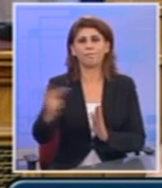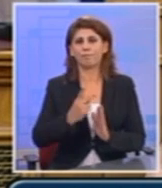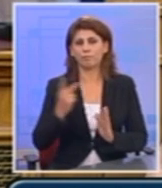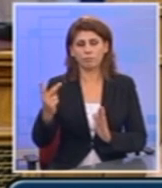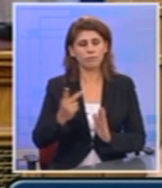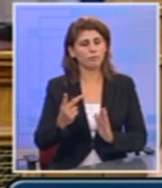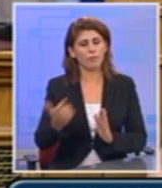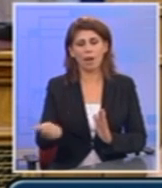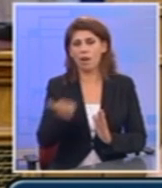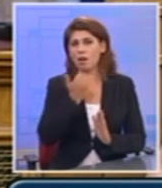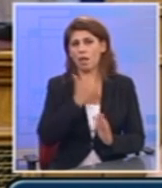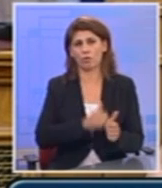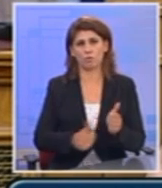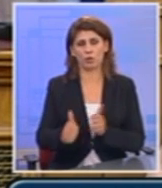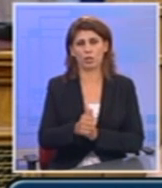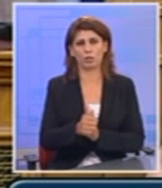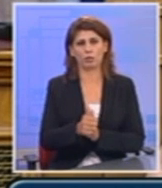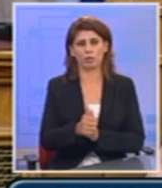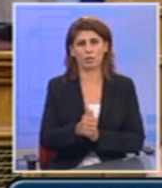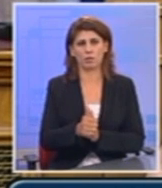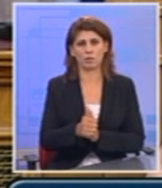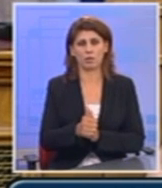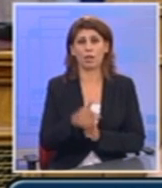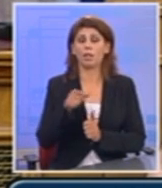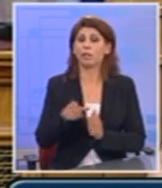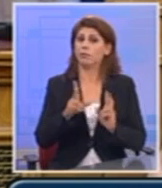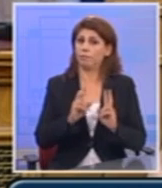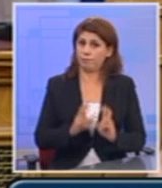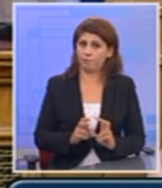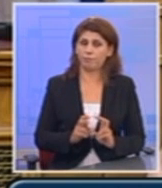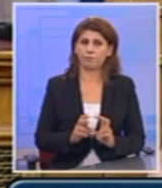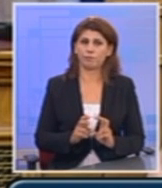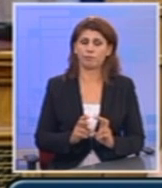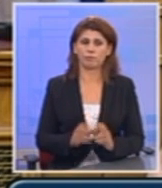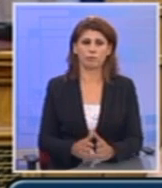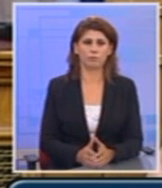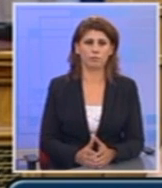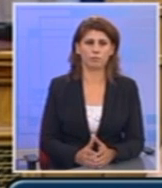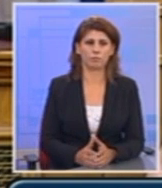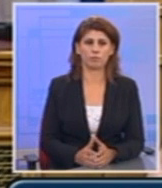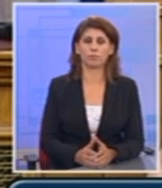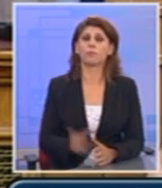εντελώς λάθος προτεραιότητες η οποία ελέγχεται από